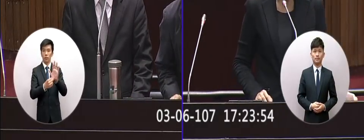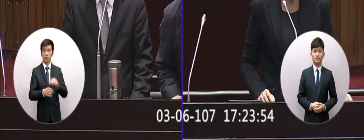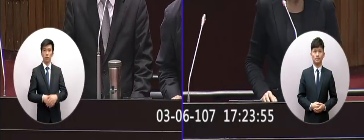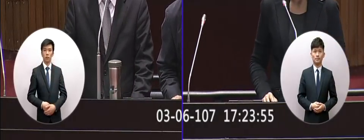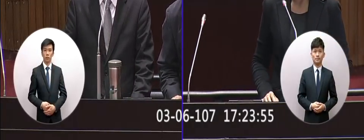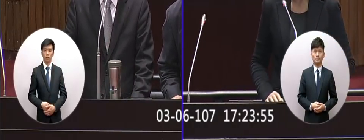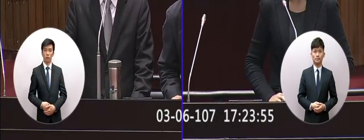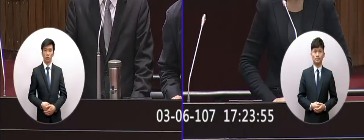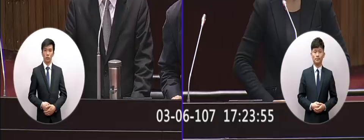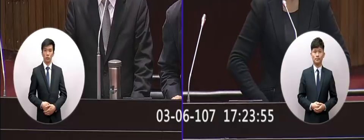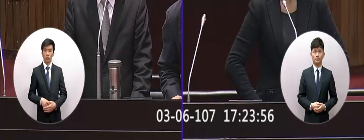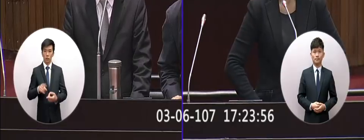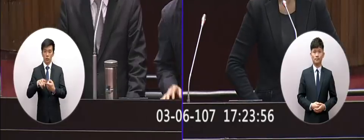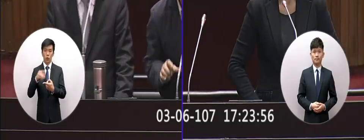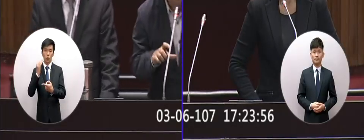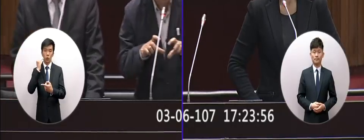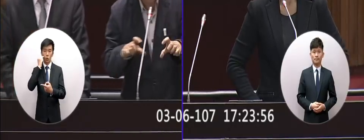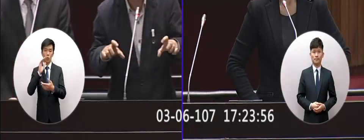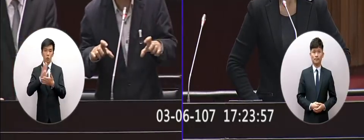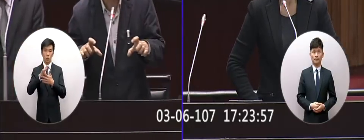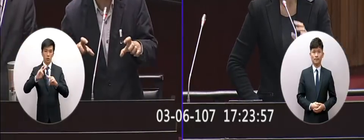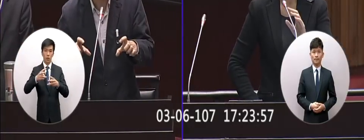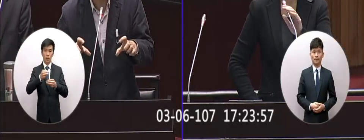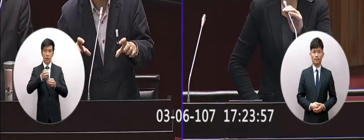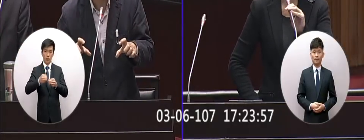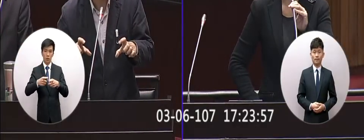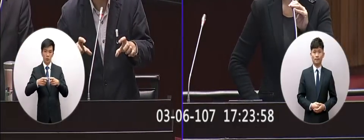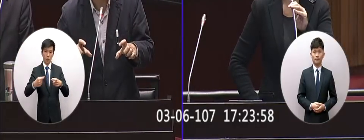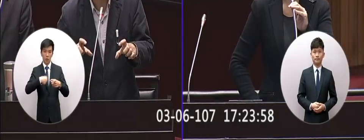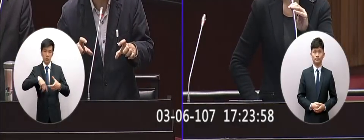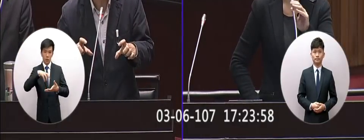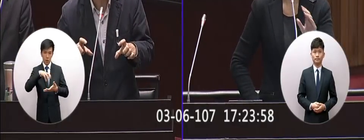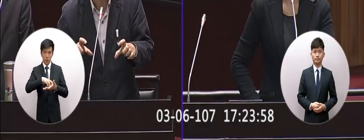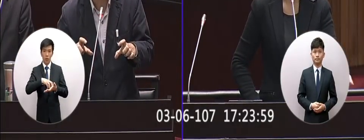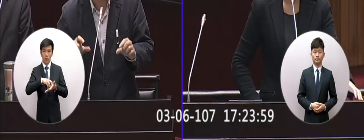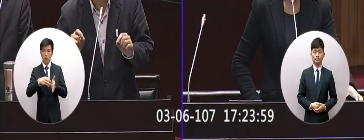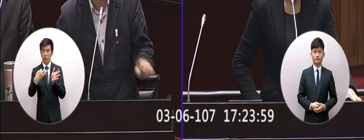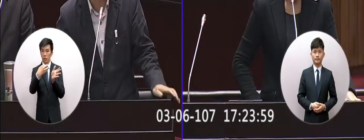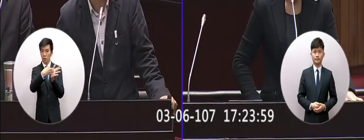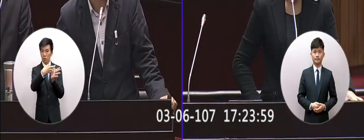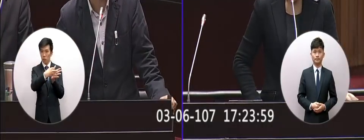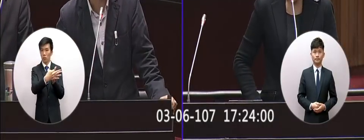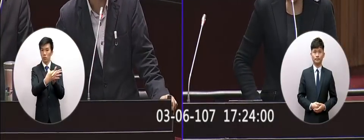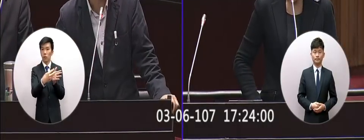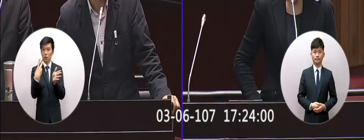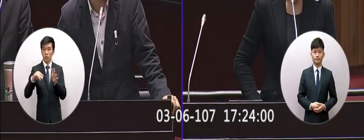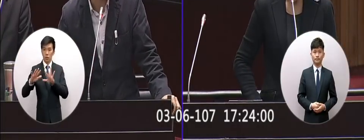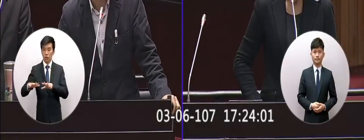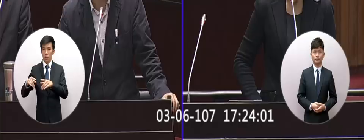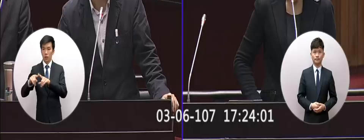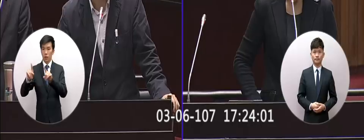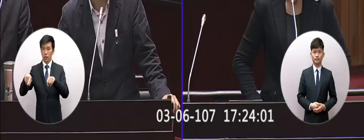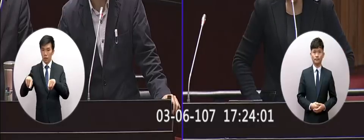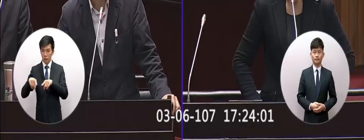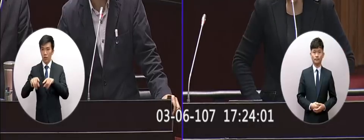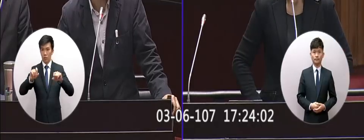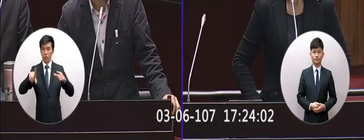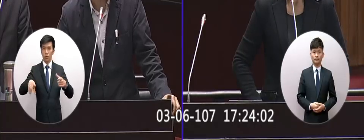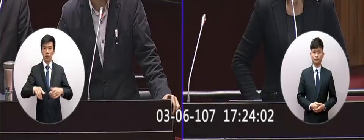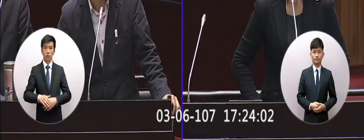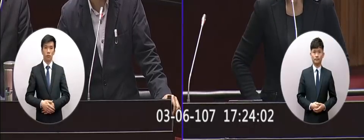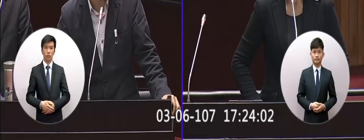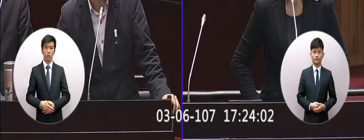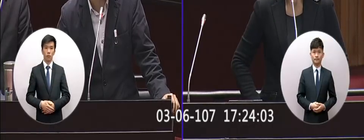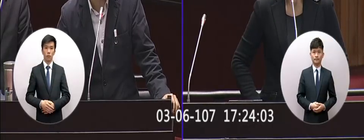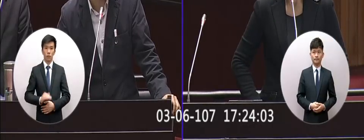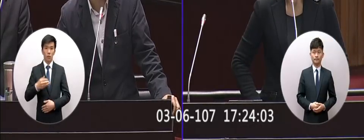实，如果是晶片身份证，它所表现出来的栏位，也许跟我们现在纸本的。也许就要有不一样，那但